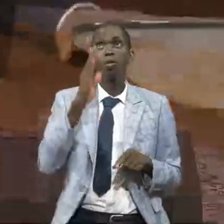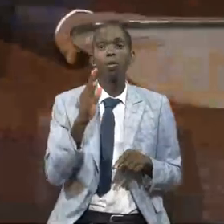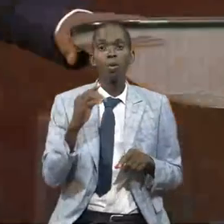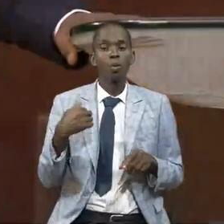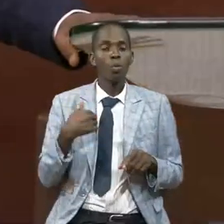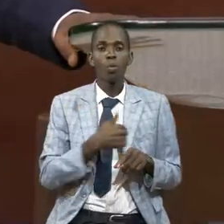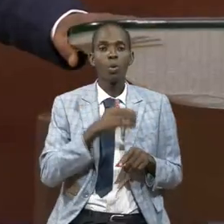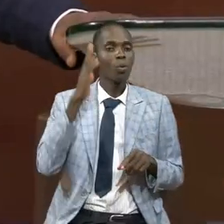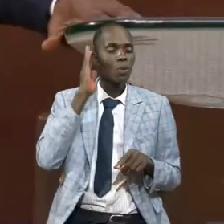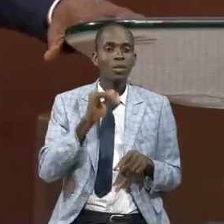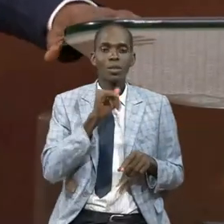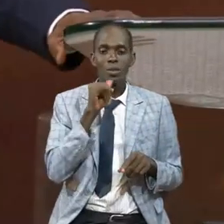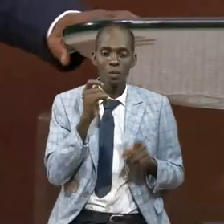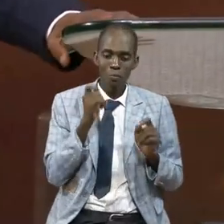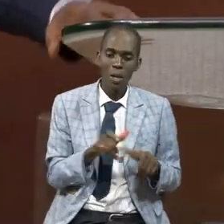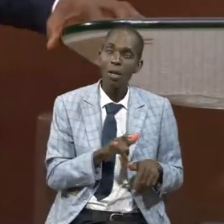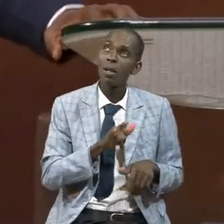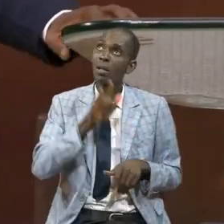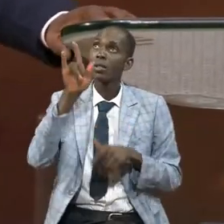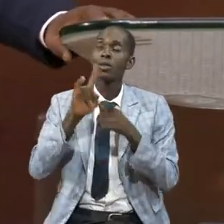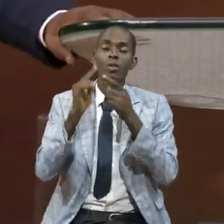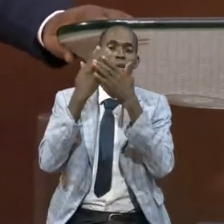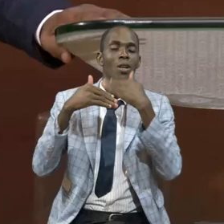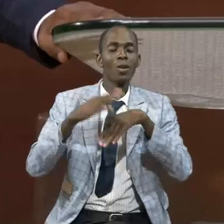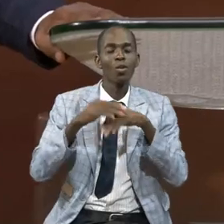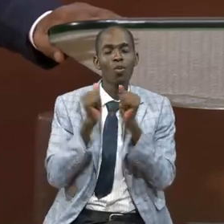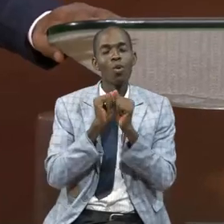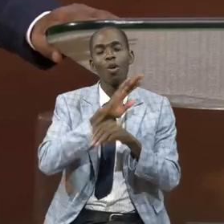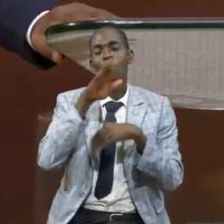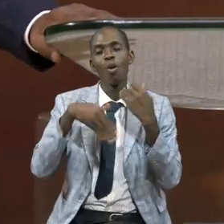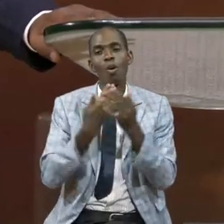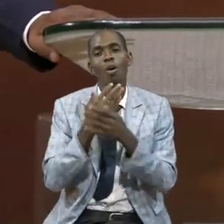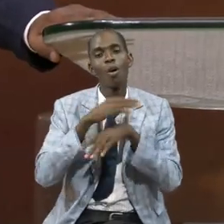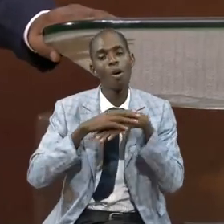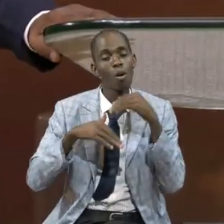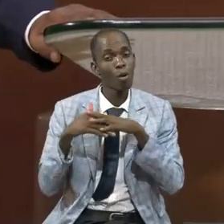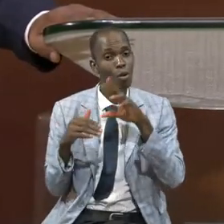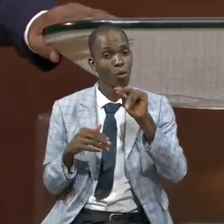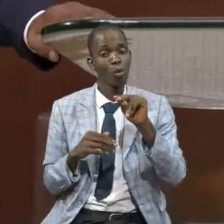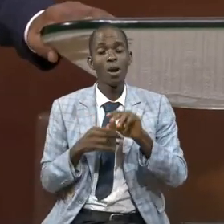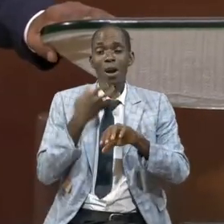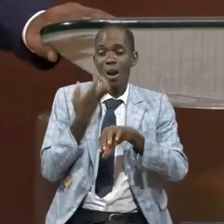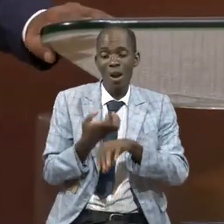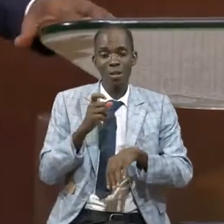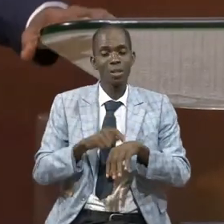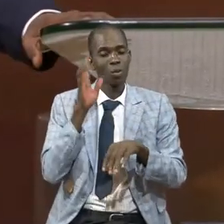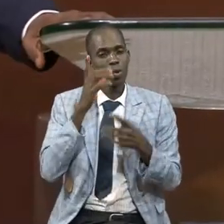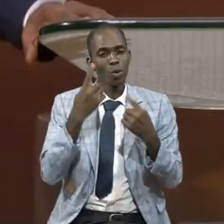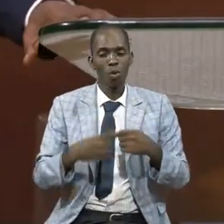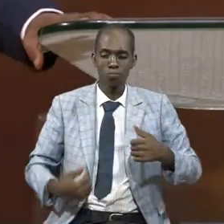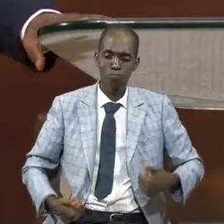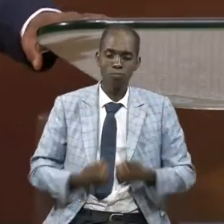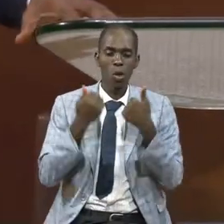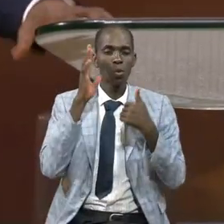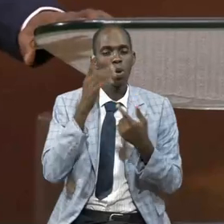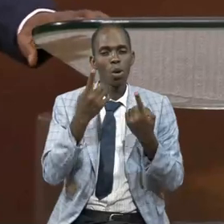aller au ciel sur un lit de roses. Les difficultés peuvent arriver, des défis